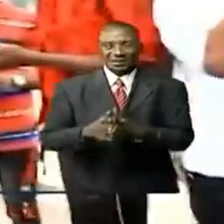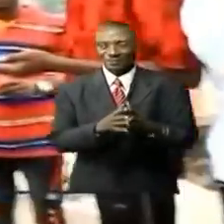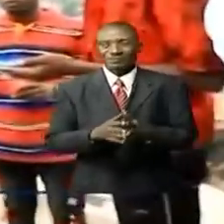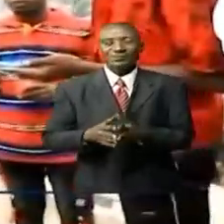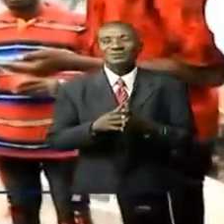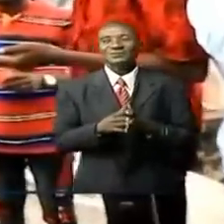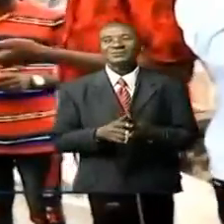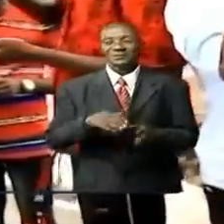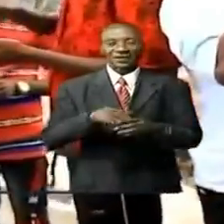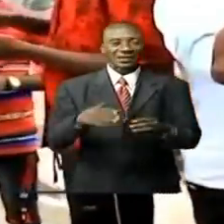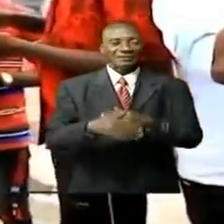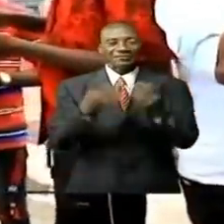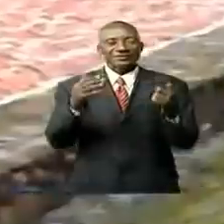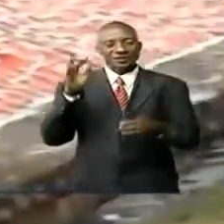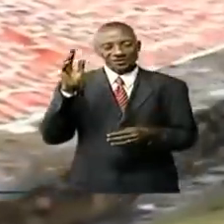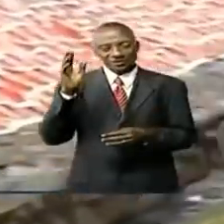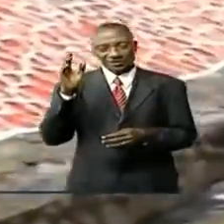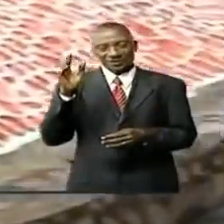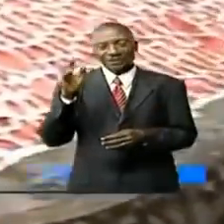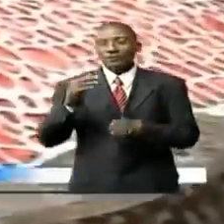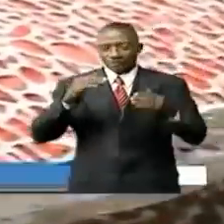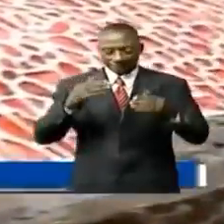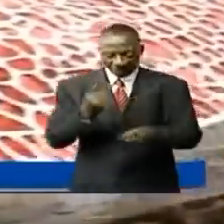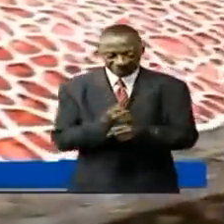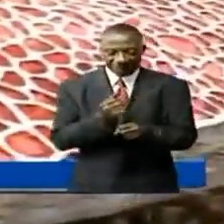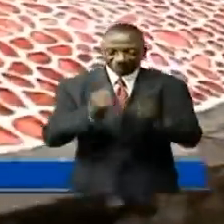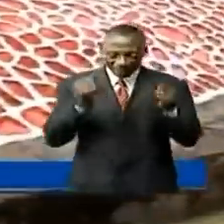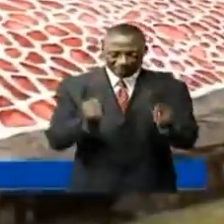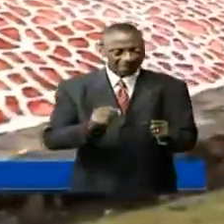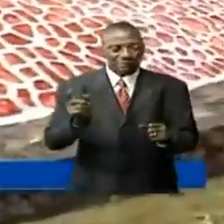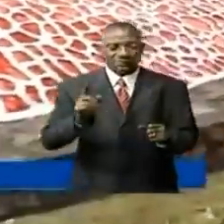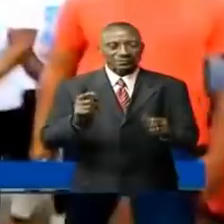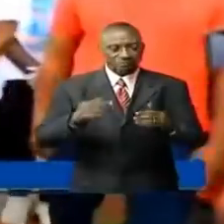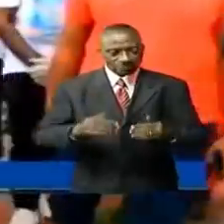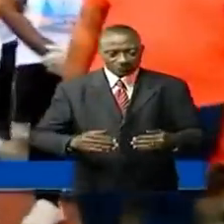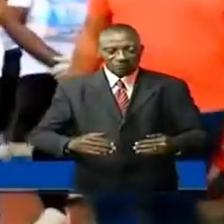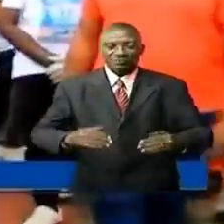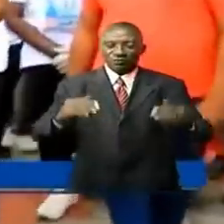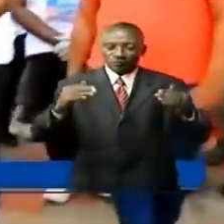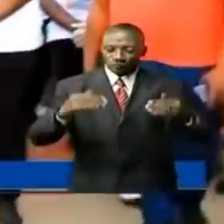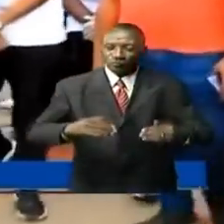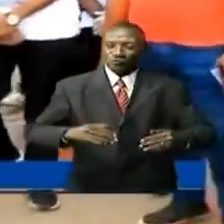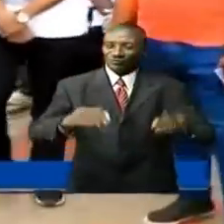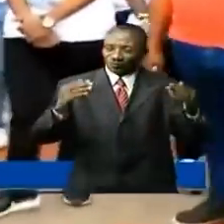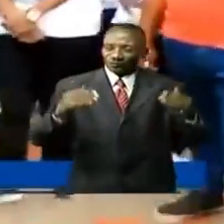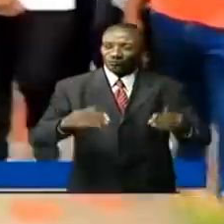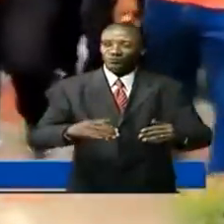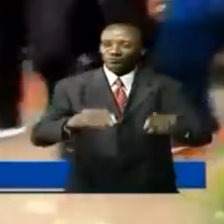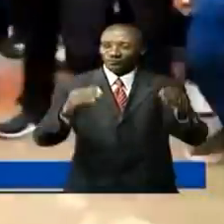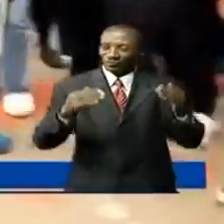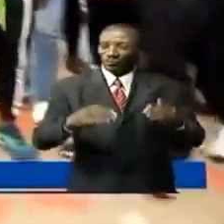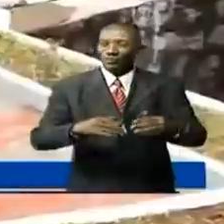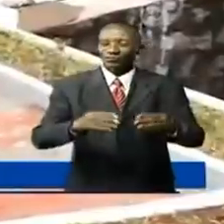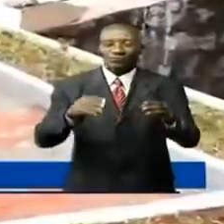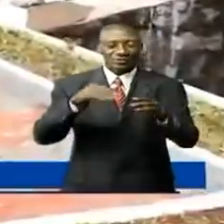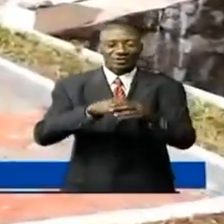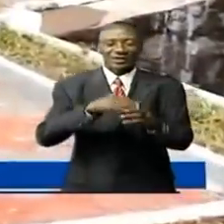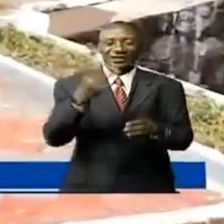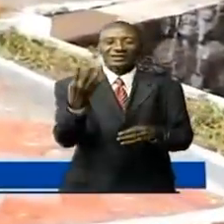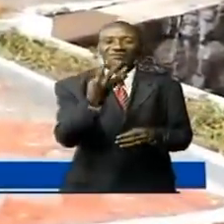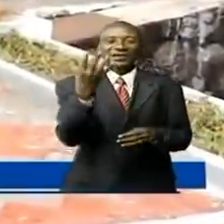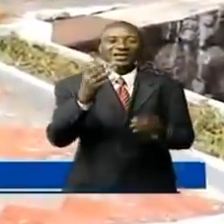Kitambo. Il promet sensibiliser davantage la jeunesse à consacrer quelques heures de leur week-end aux travaux d'assainissement de leurs